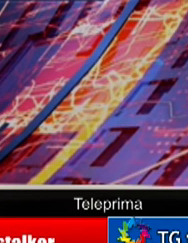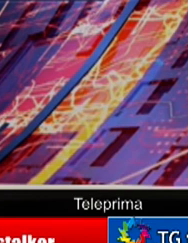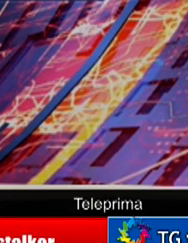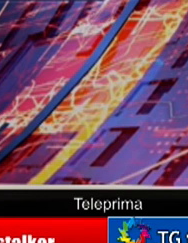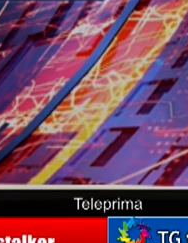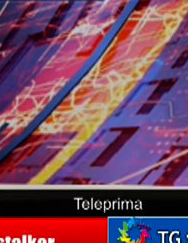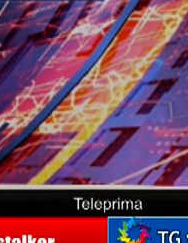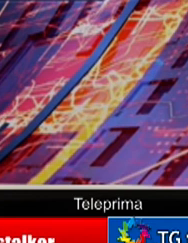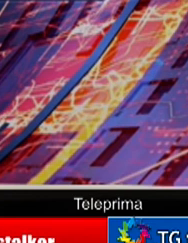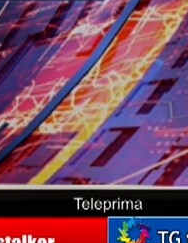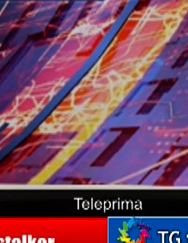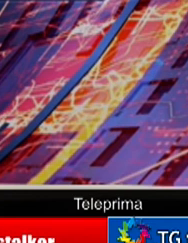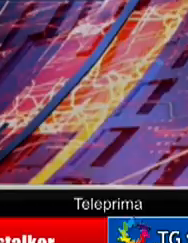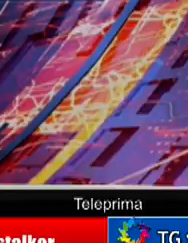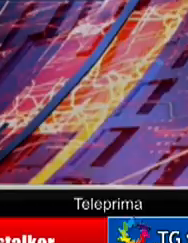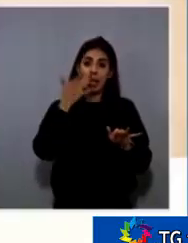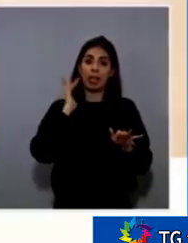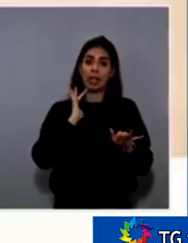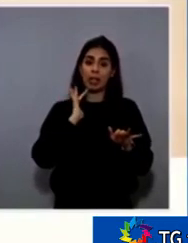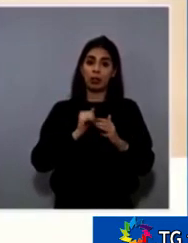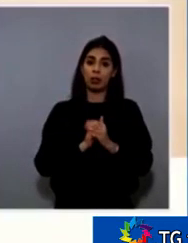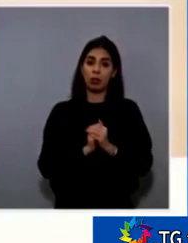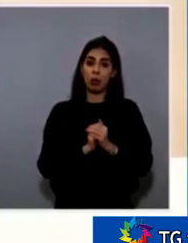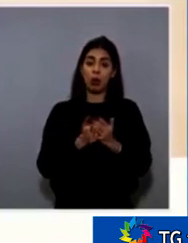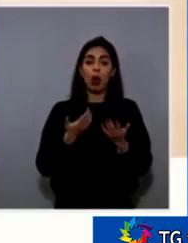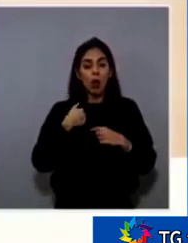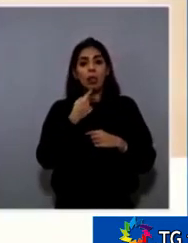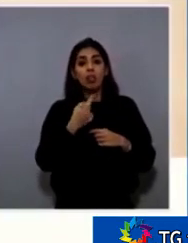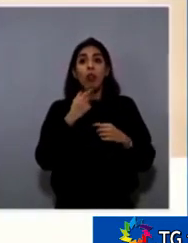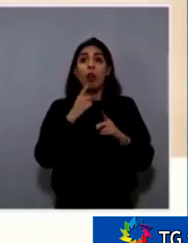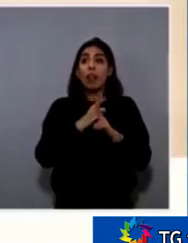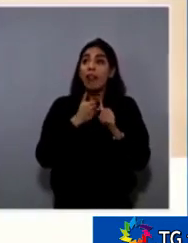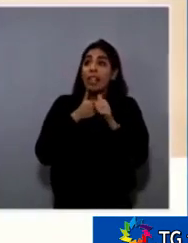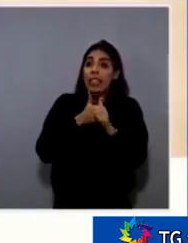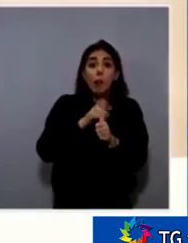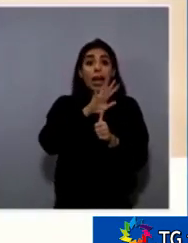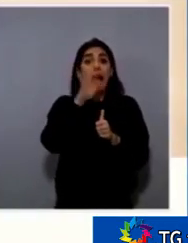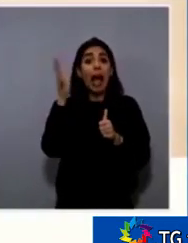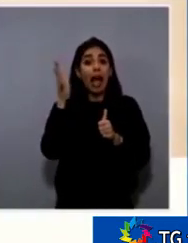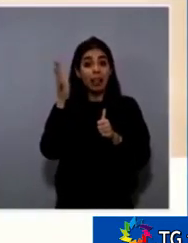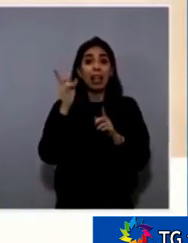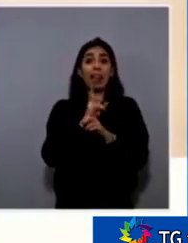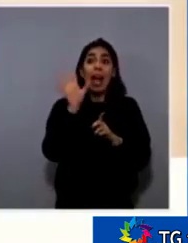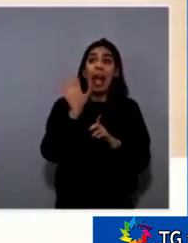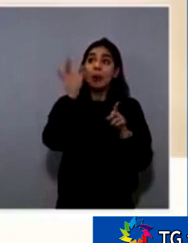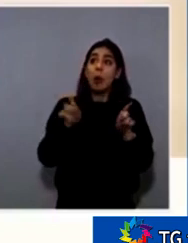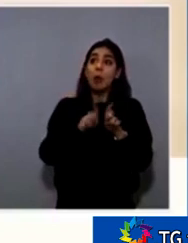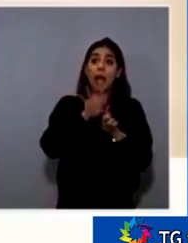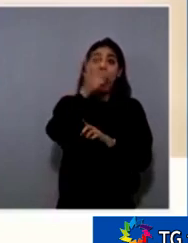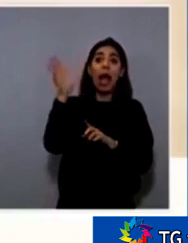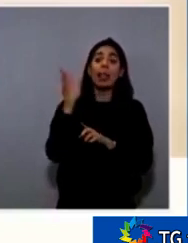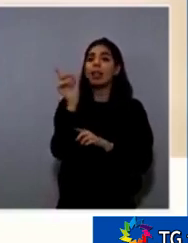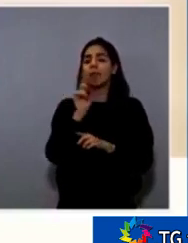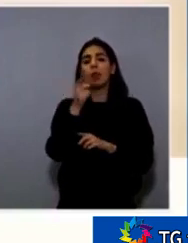parlato proprio il commissario Arcuri, lo ascoltiamo. Non serve prendere esempio dagli altri paesi, dobbiamo essere noi a